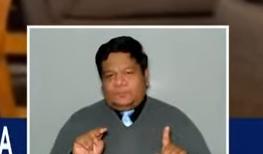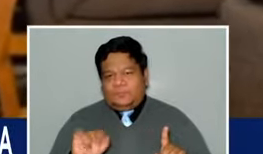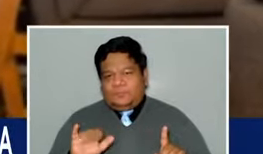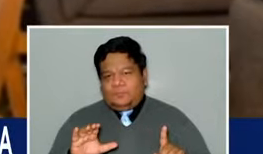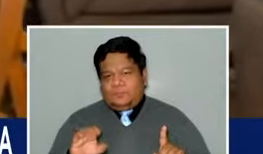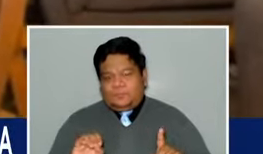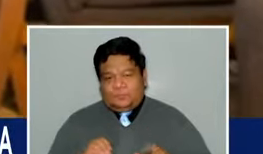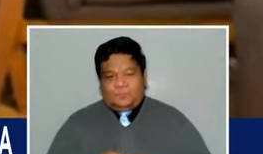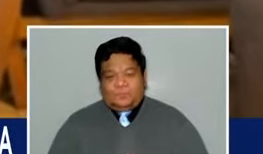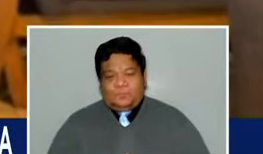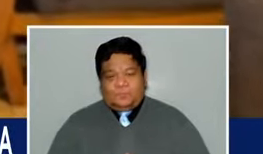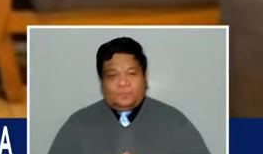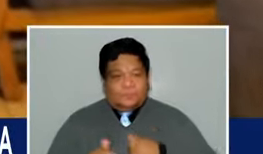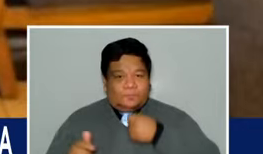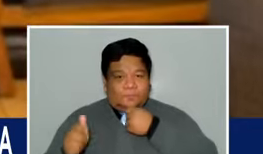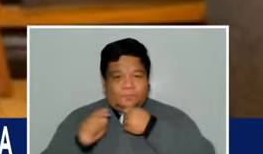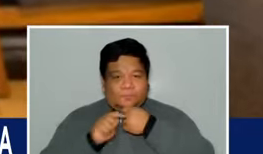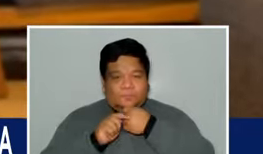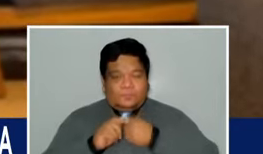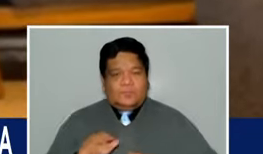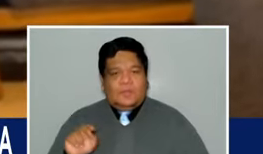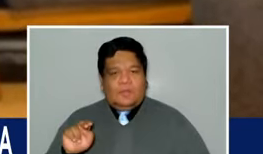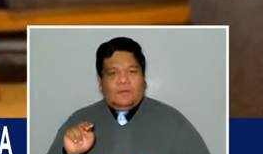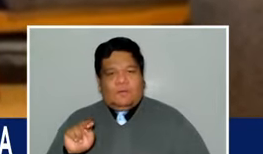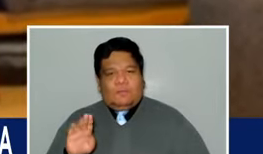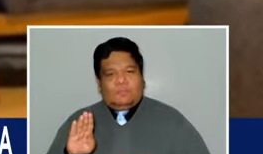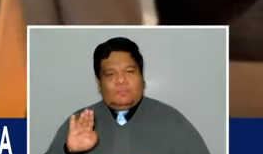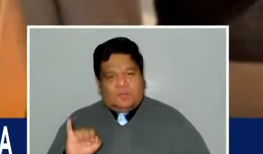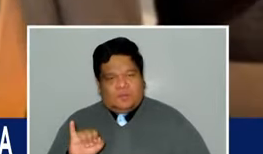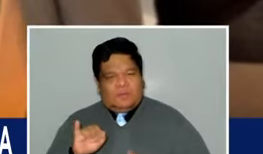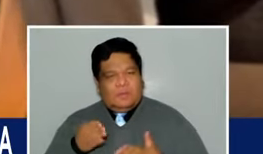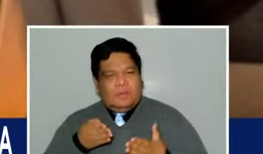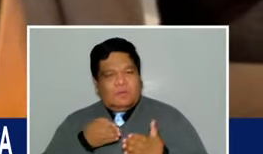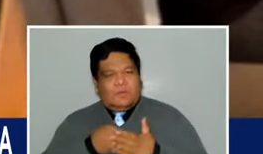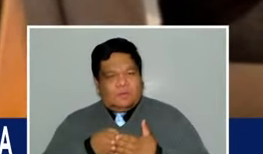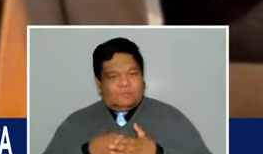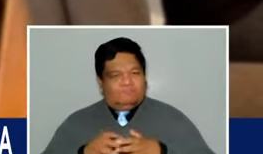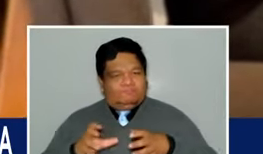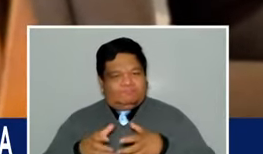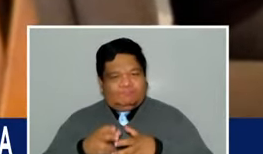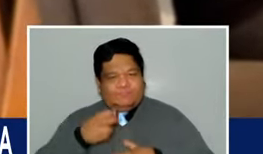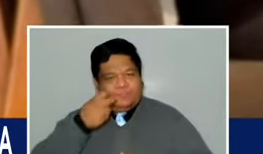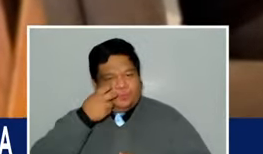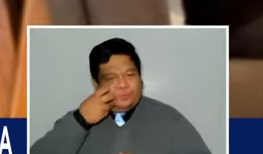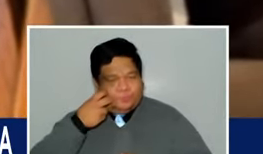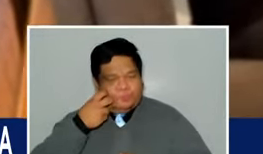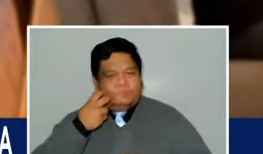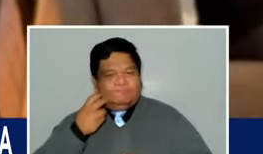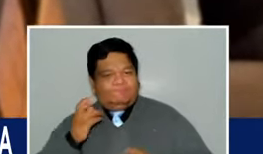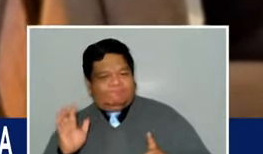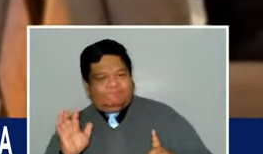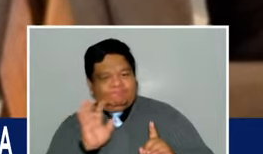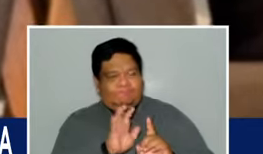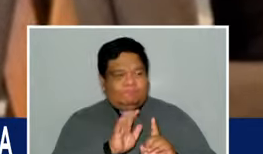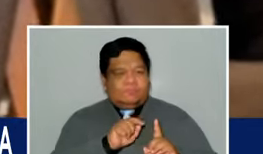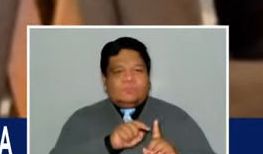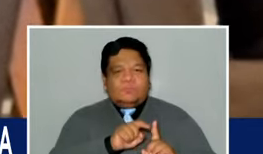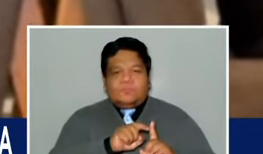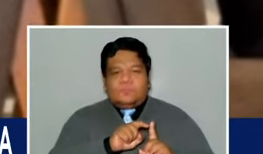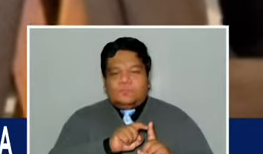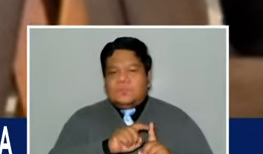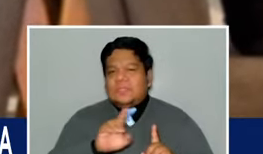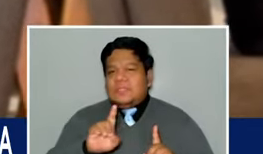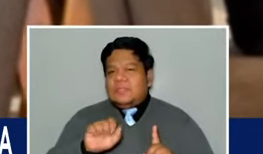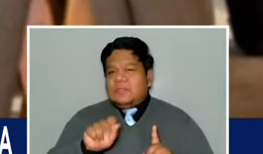Pinaligiran ang mga ahente ng NBI Anti-Organized and Transnational Crimes Division ang 28-anyos na suspect na si Dave Abanyo sa